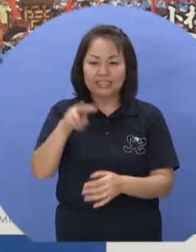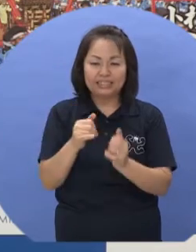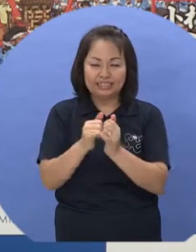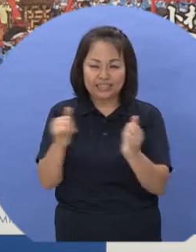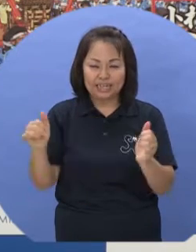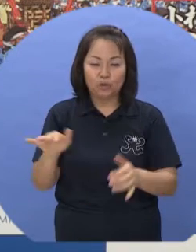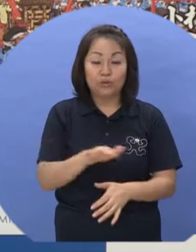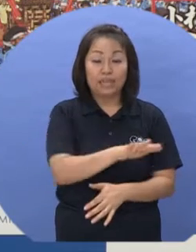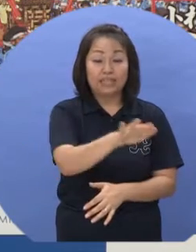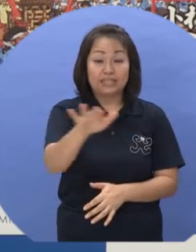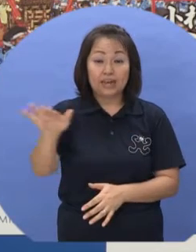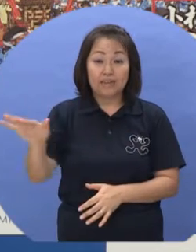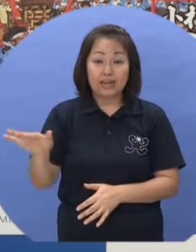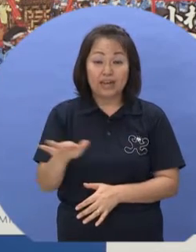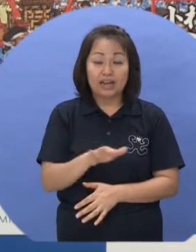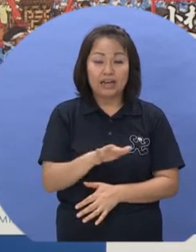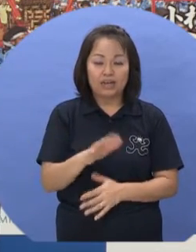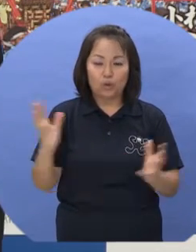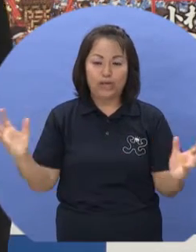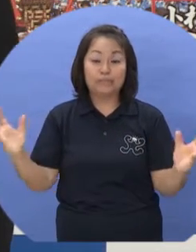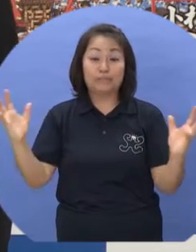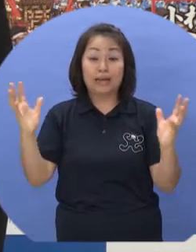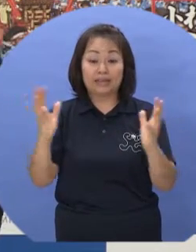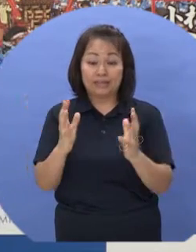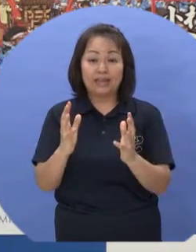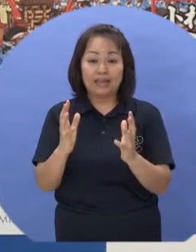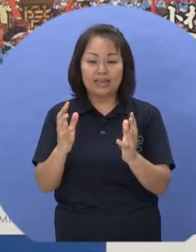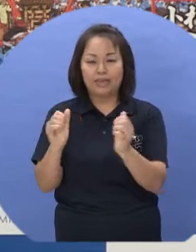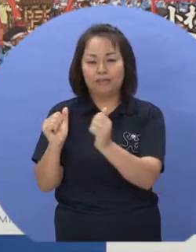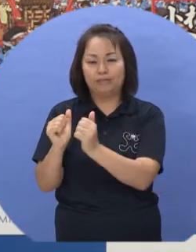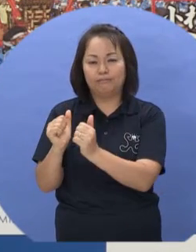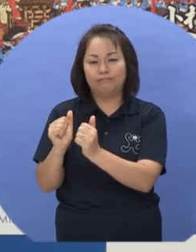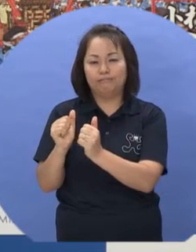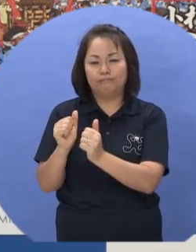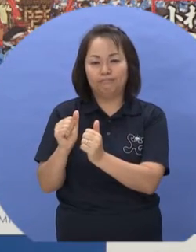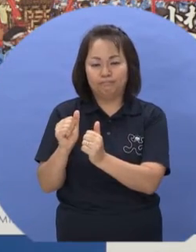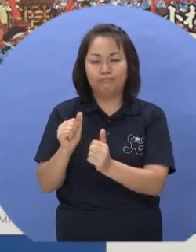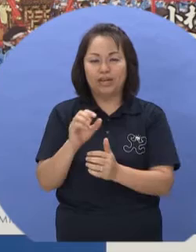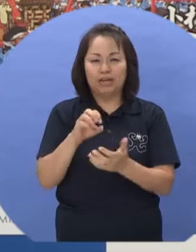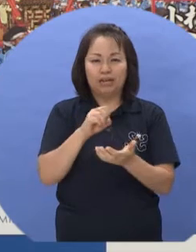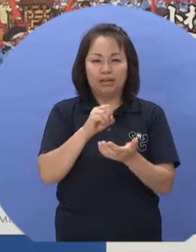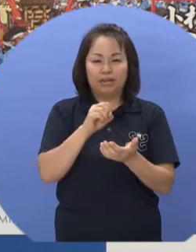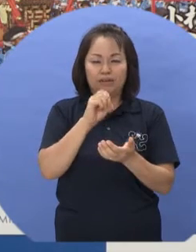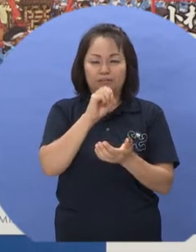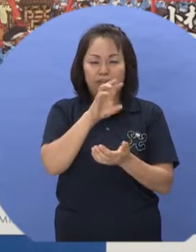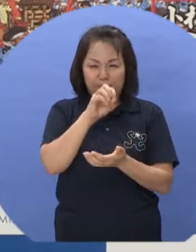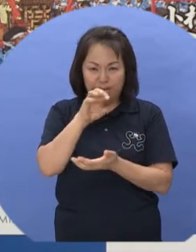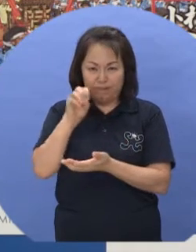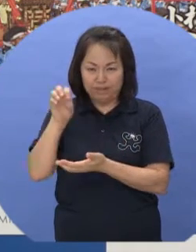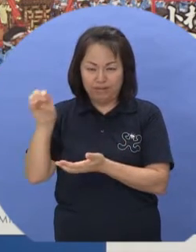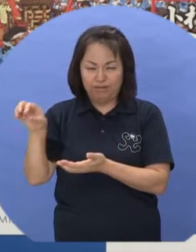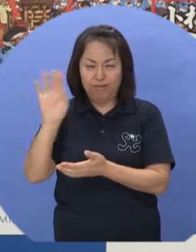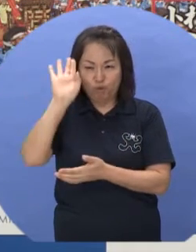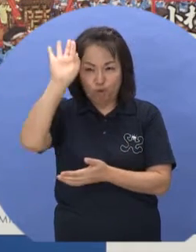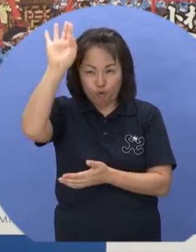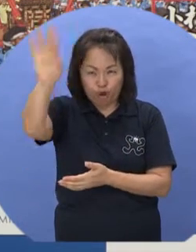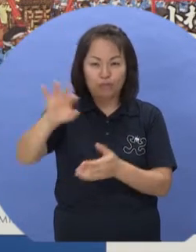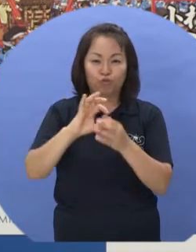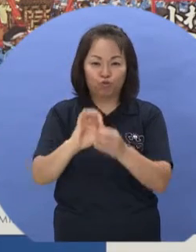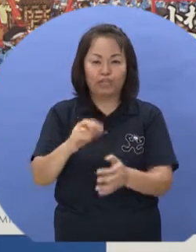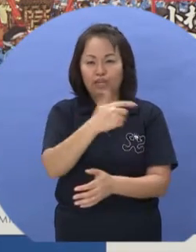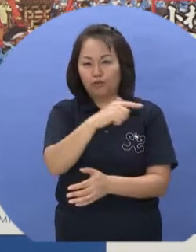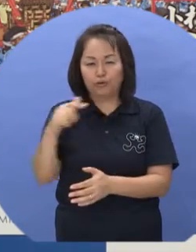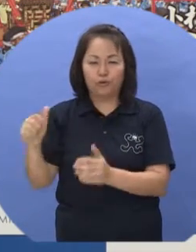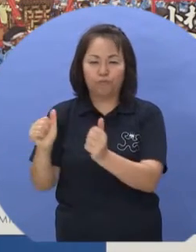々、こういった方々をパネリストに迎えてのシンポジウム、地域と絵本文化施設の将来という、こういったもの